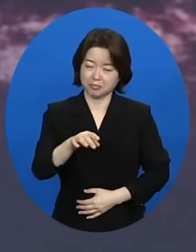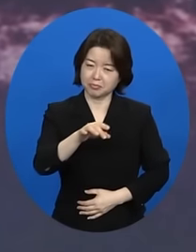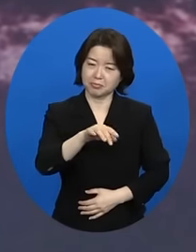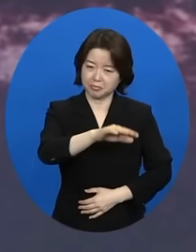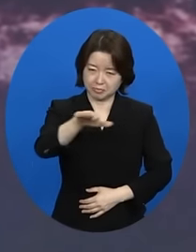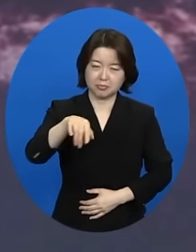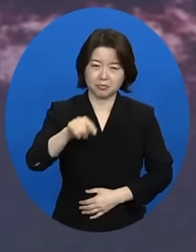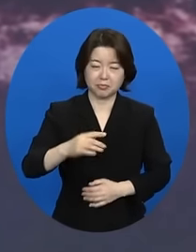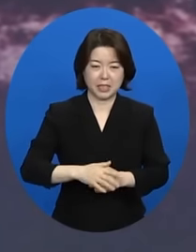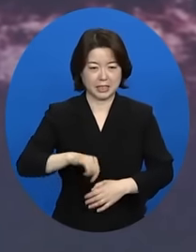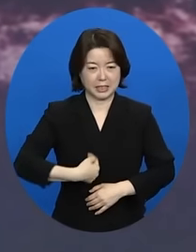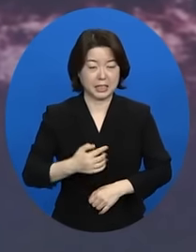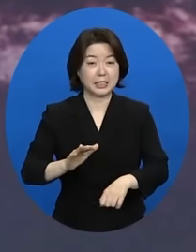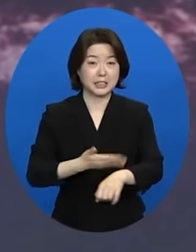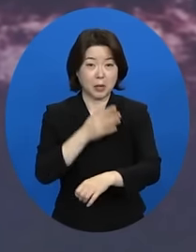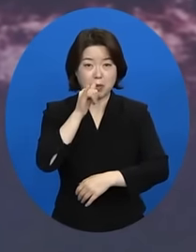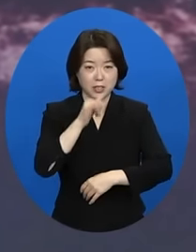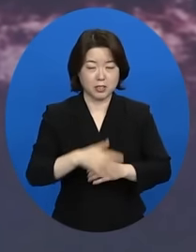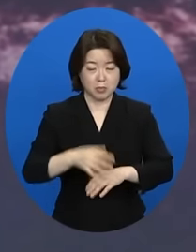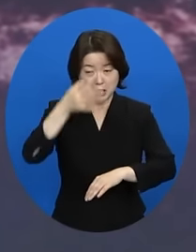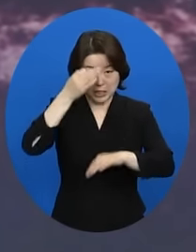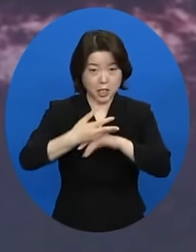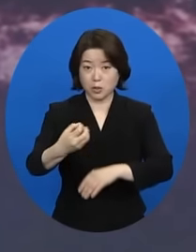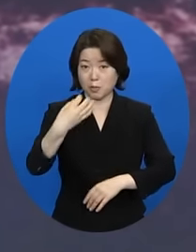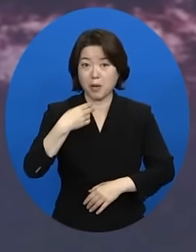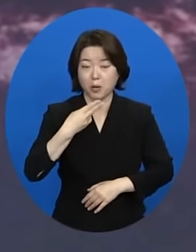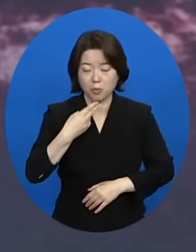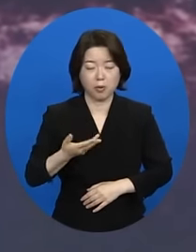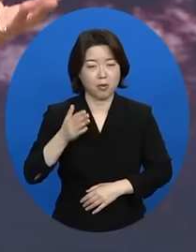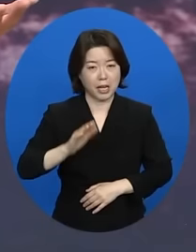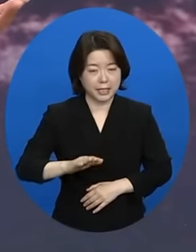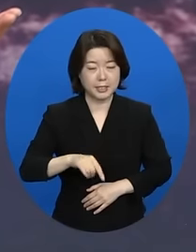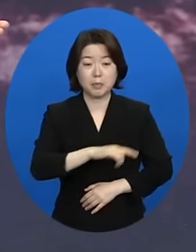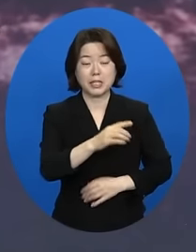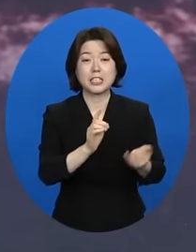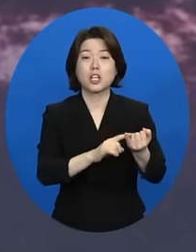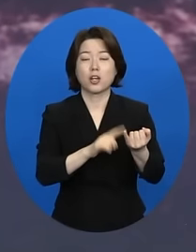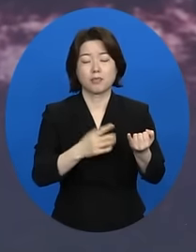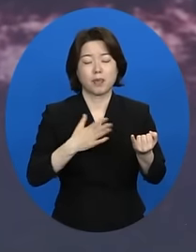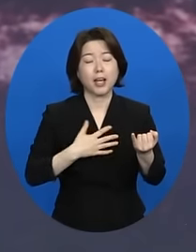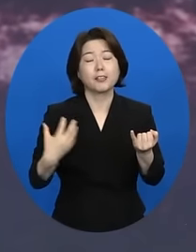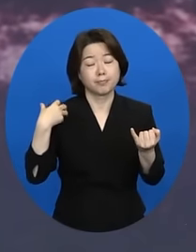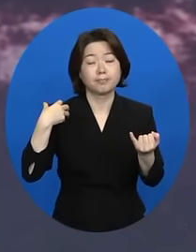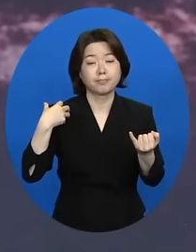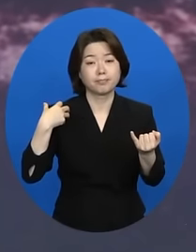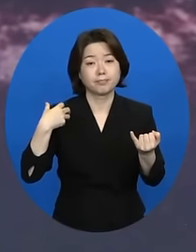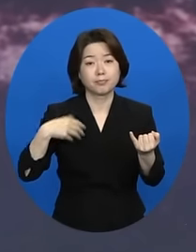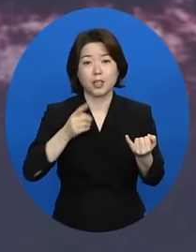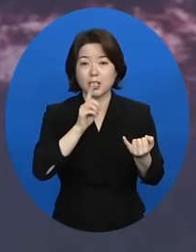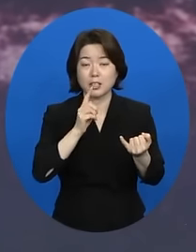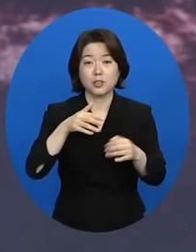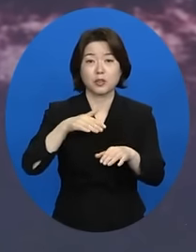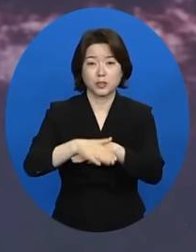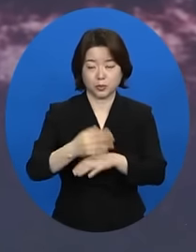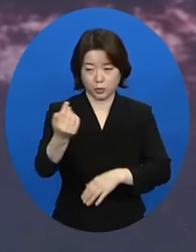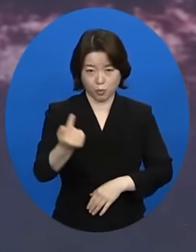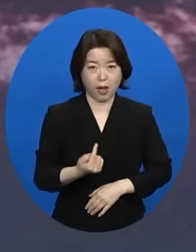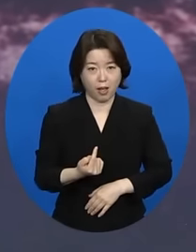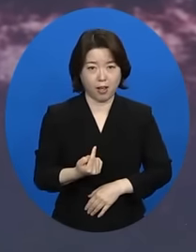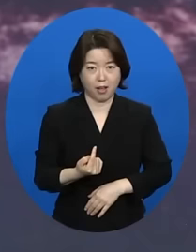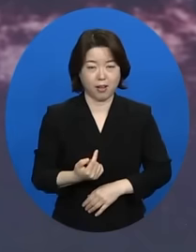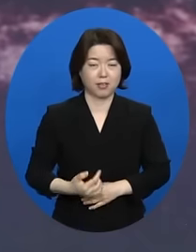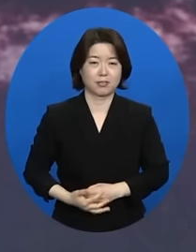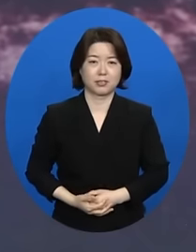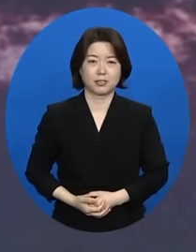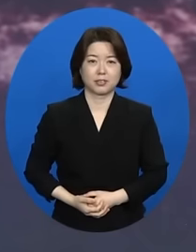자기가 잘못하긴 했지만 뭐 죄송하다는 얘기는 없어요. 그렇지만 이 여인은 내가 책임지겠다, 뭐 그런 식의 접근을 하게 된